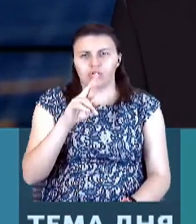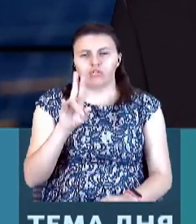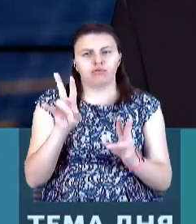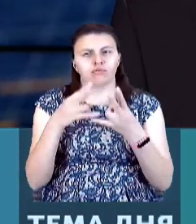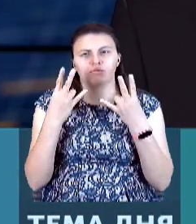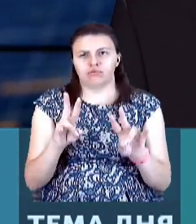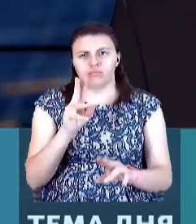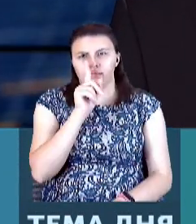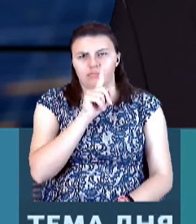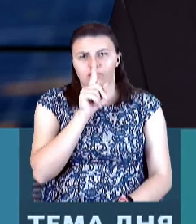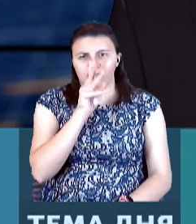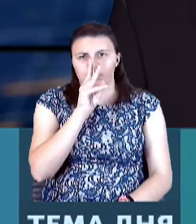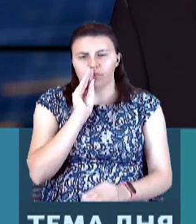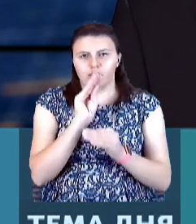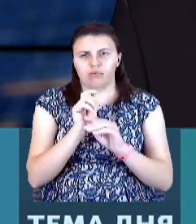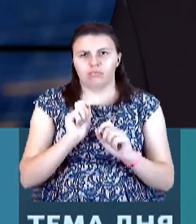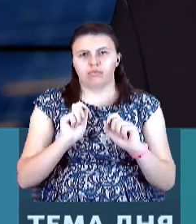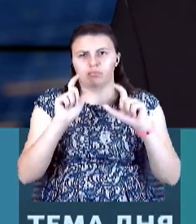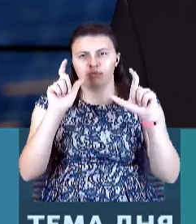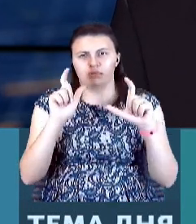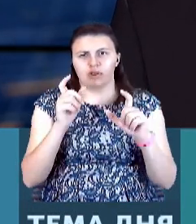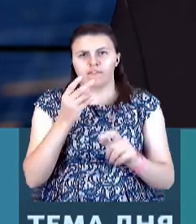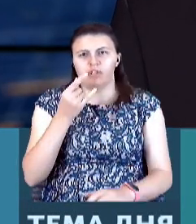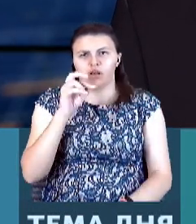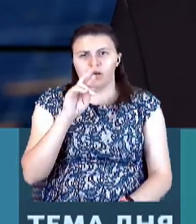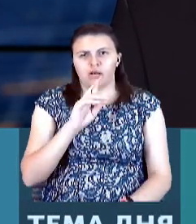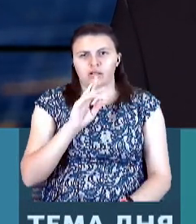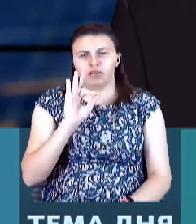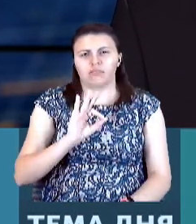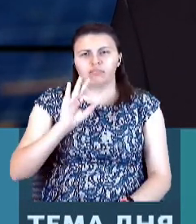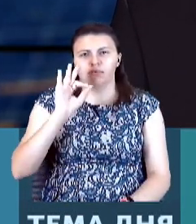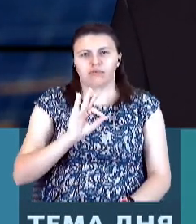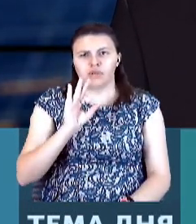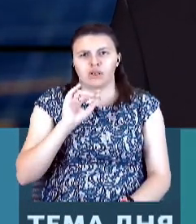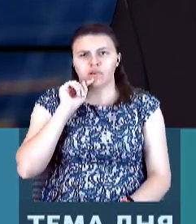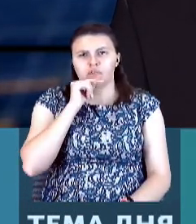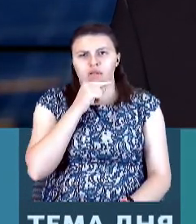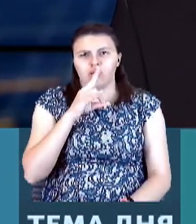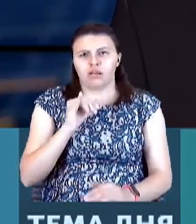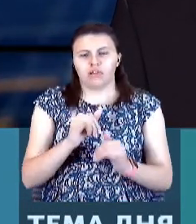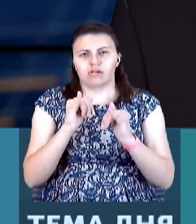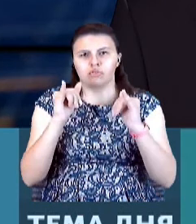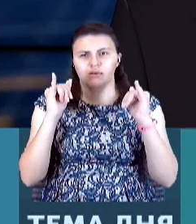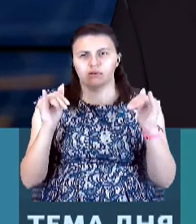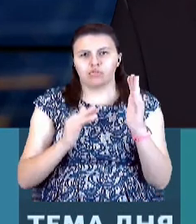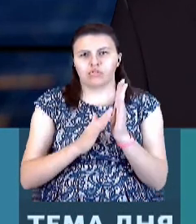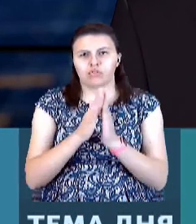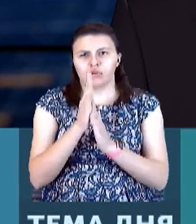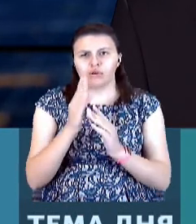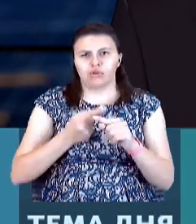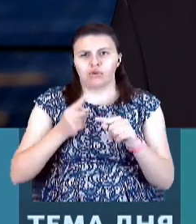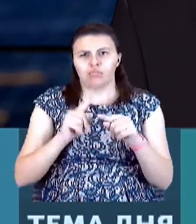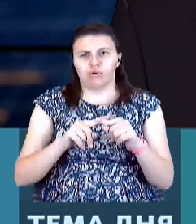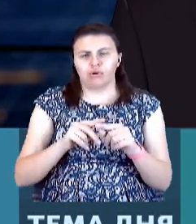підніматися мінімальна заробітна плата. Індекс інфляції всього декілька відсотків. Економіка не зростає, тому жодних економічних підстав немає.